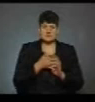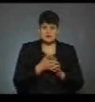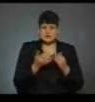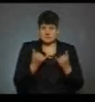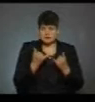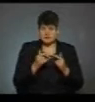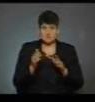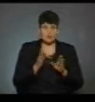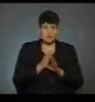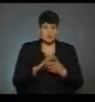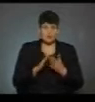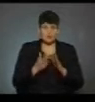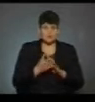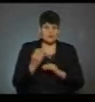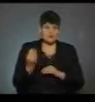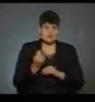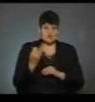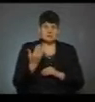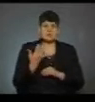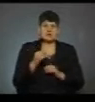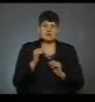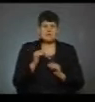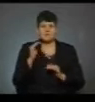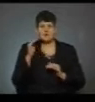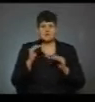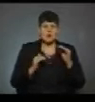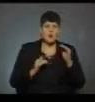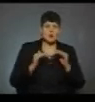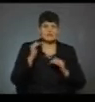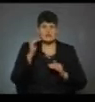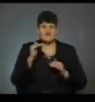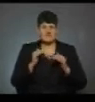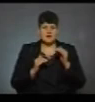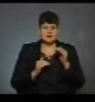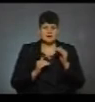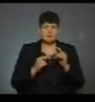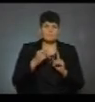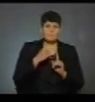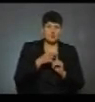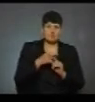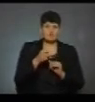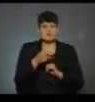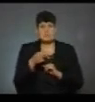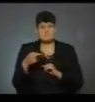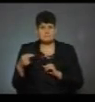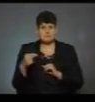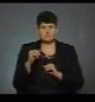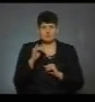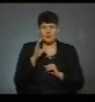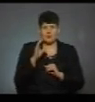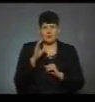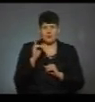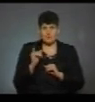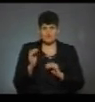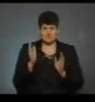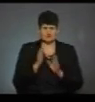теперішніми погодними умовами, мені цікаво, наскільки може коливатися плюс і в мінус, тобто якщо будуть погані погодні умови, наскільки